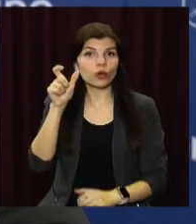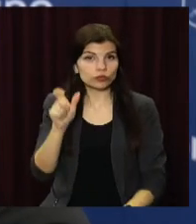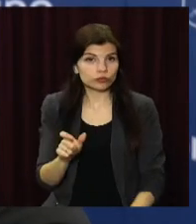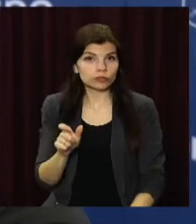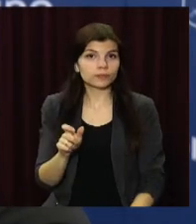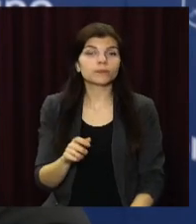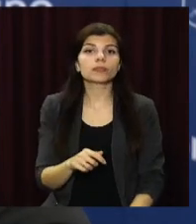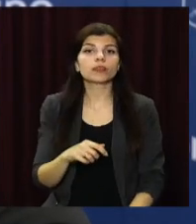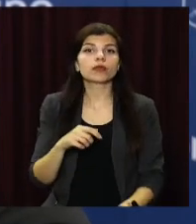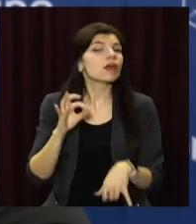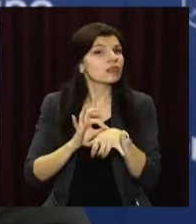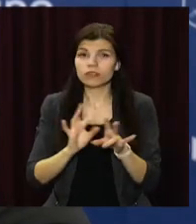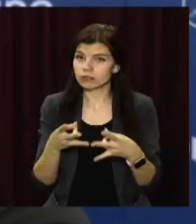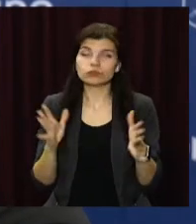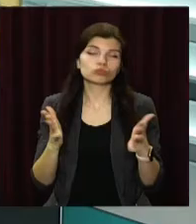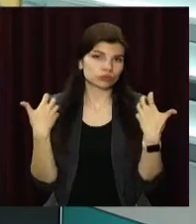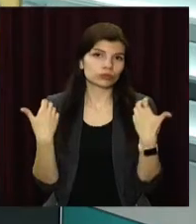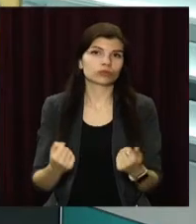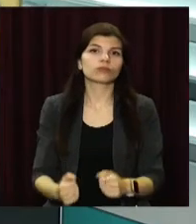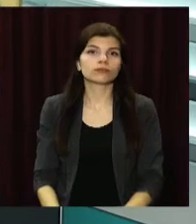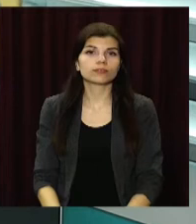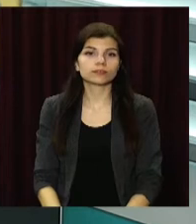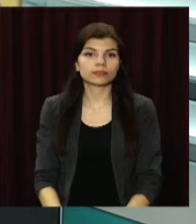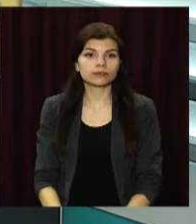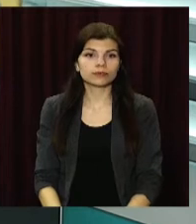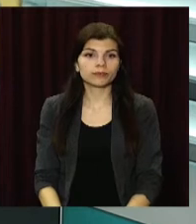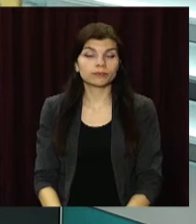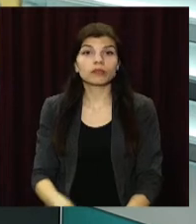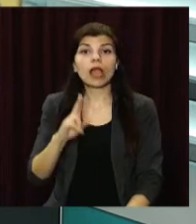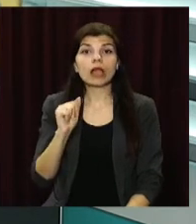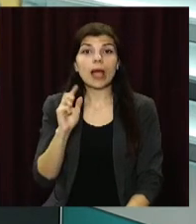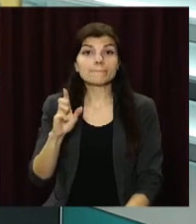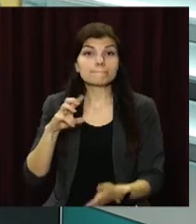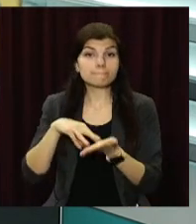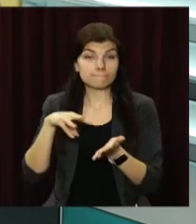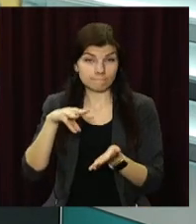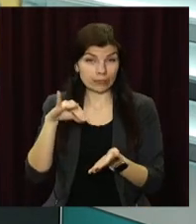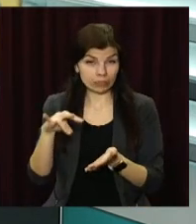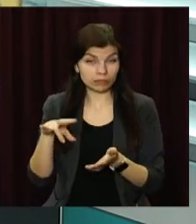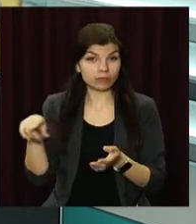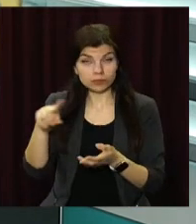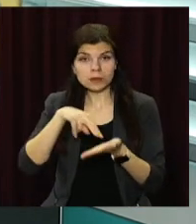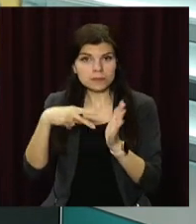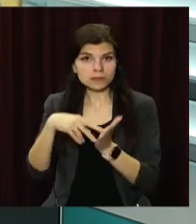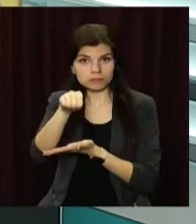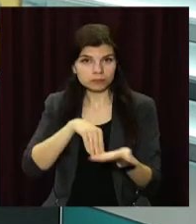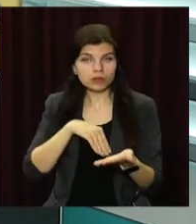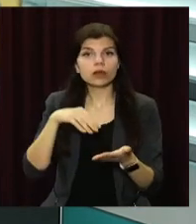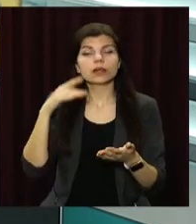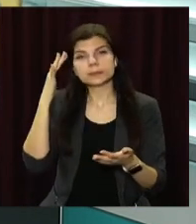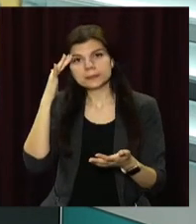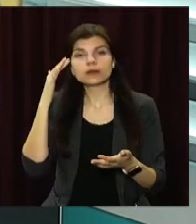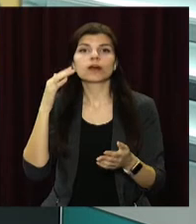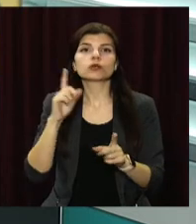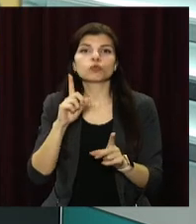особа. Не хворійте, будьте здорові! У Кабміні оприлюднили національний план вакцинації проти коронавірусу.